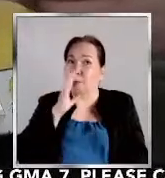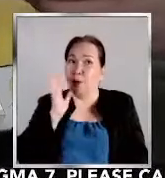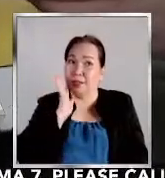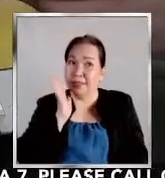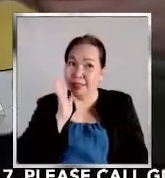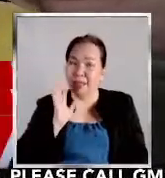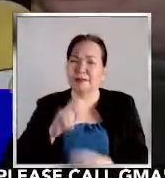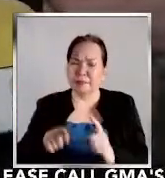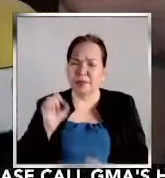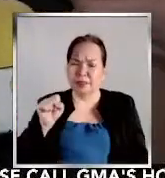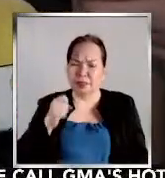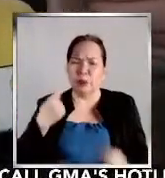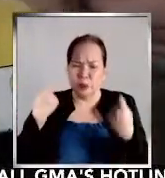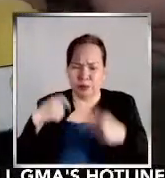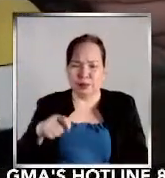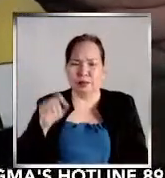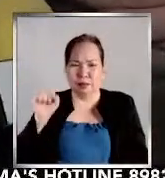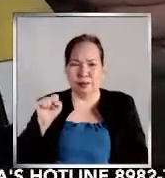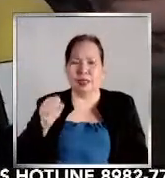ka.